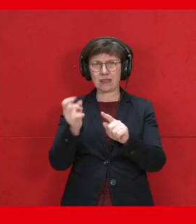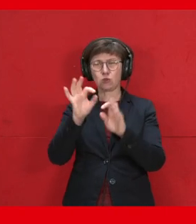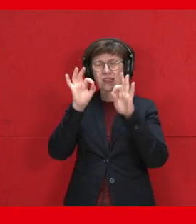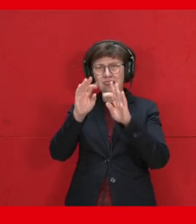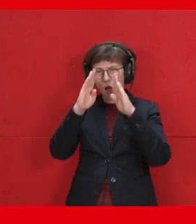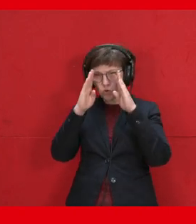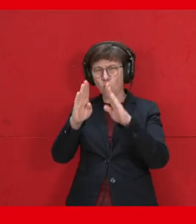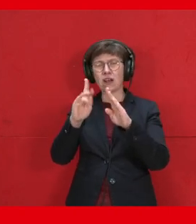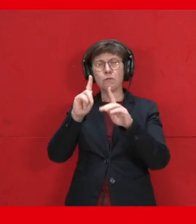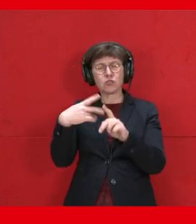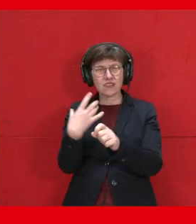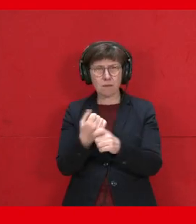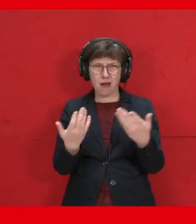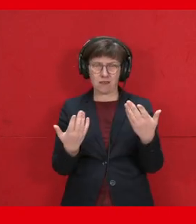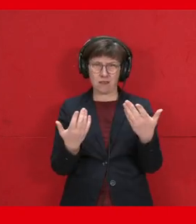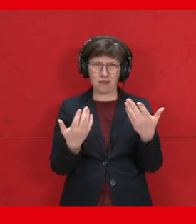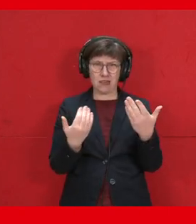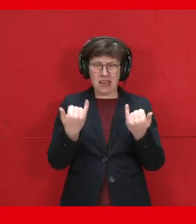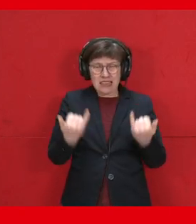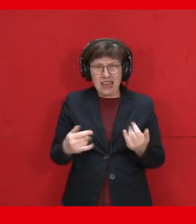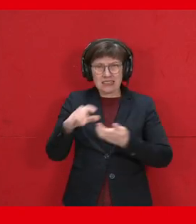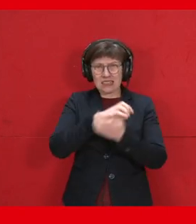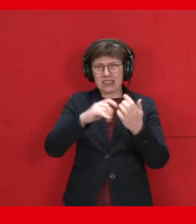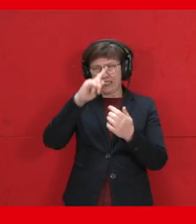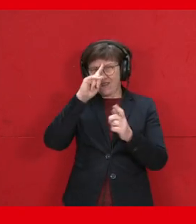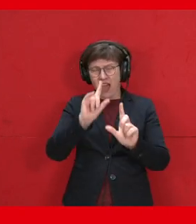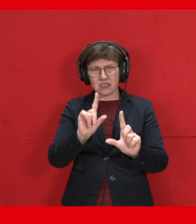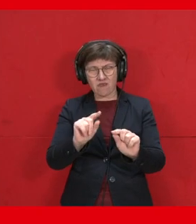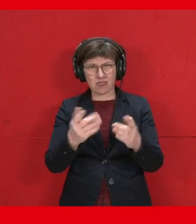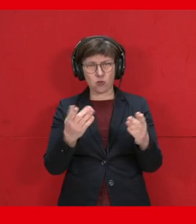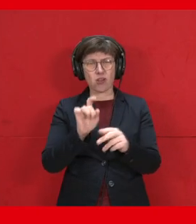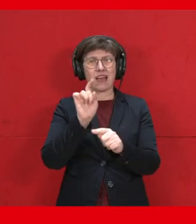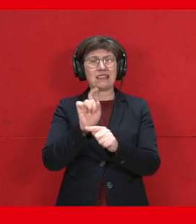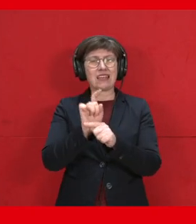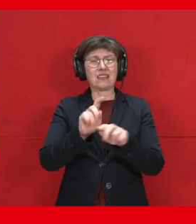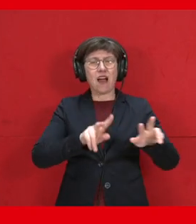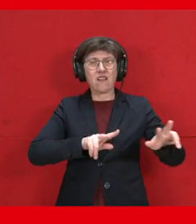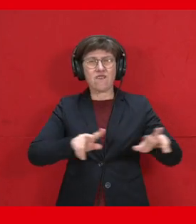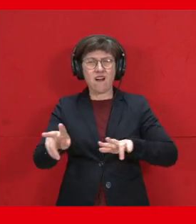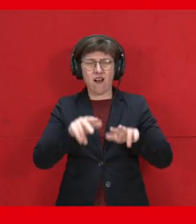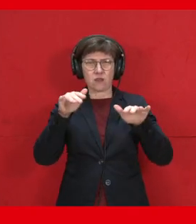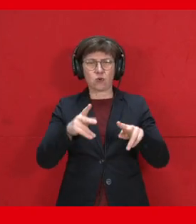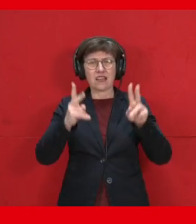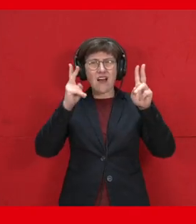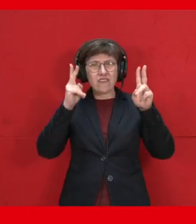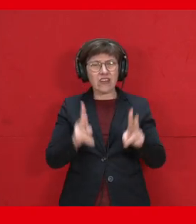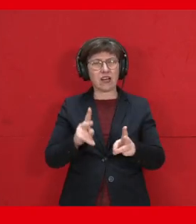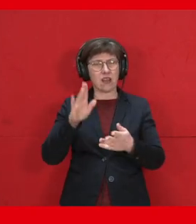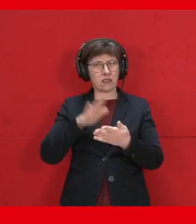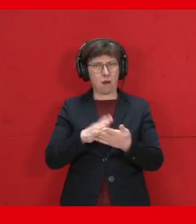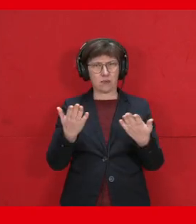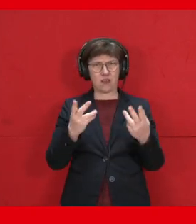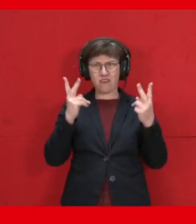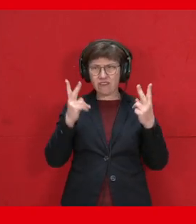gemacht wird. Jetzt in der Krise wissen wir, was es bedeutete, eine digitale Verwaltung zu haben, die wirklich allen Ansprüchen